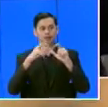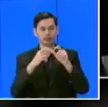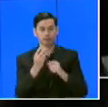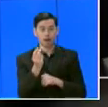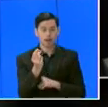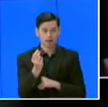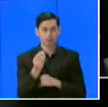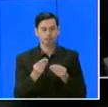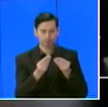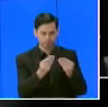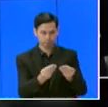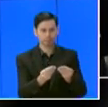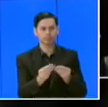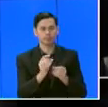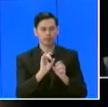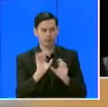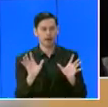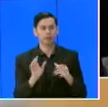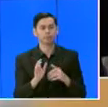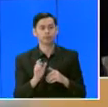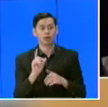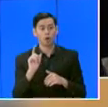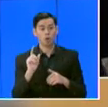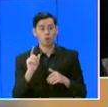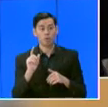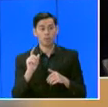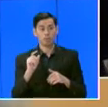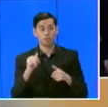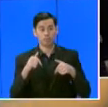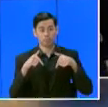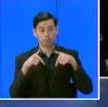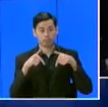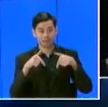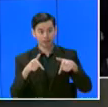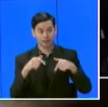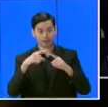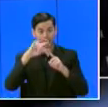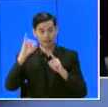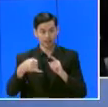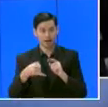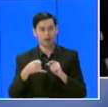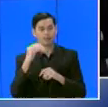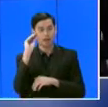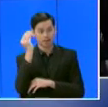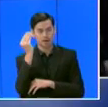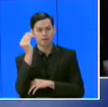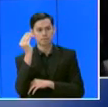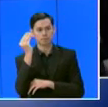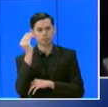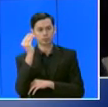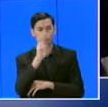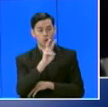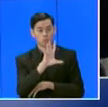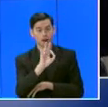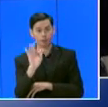berbeda. Jika kita biasanya menggunakan Trans Jakarta dengan harga Rp3.500, dengan Trans Jabodetabek Premium ini kita